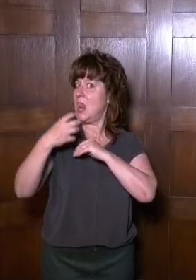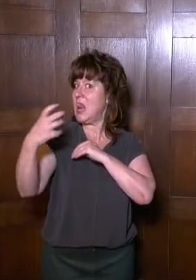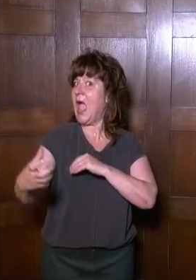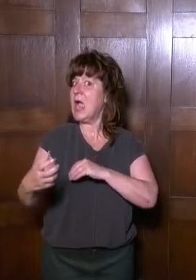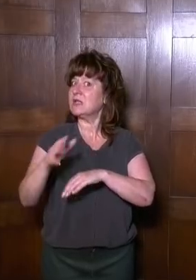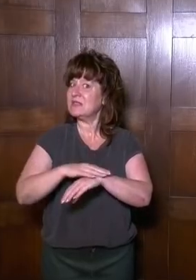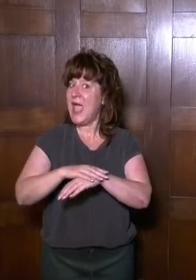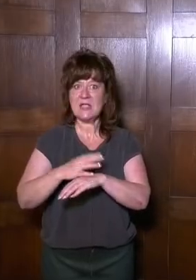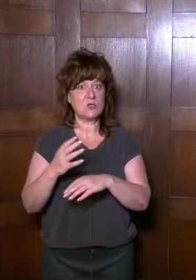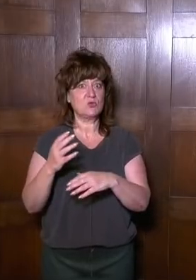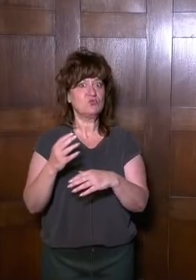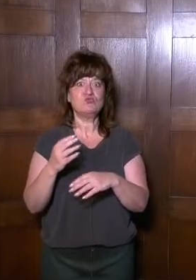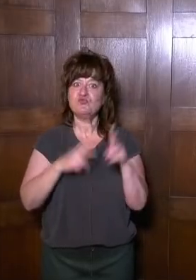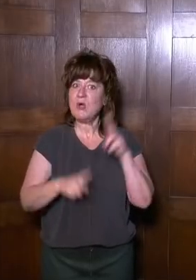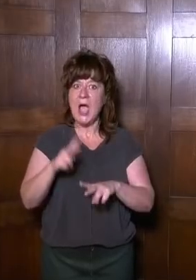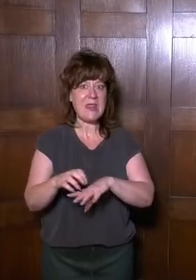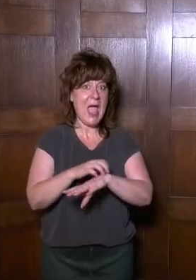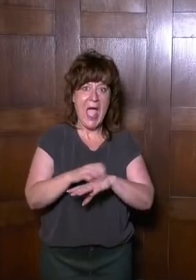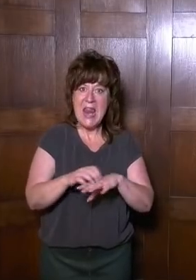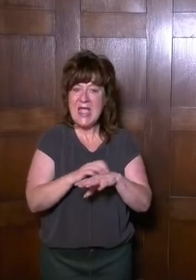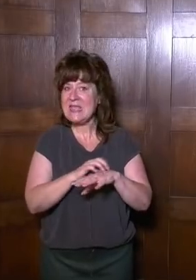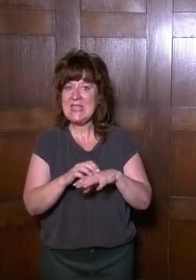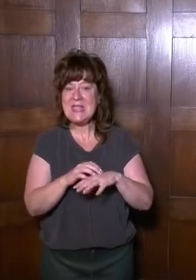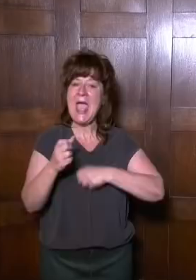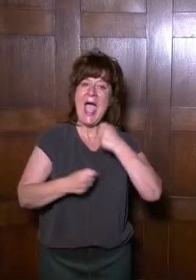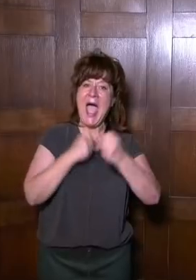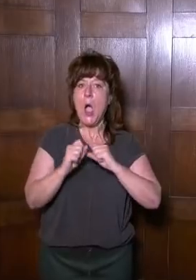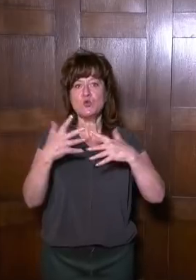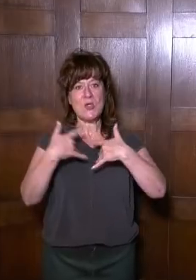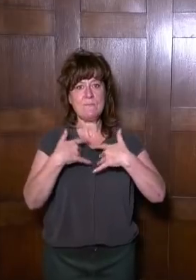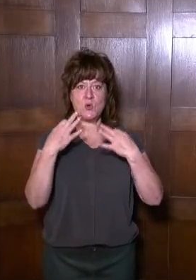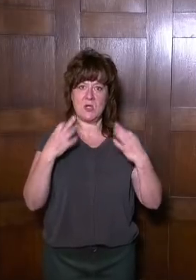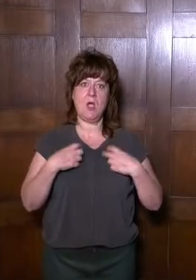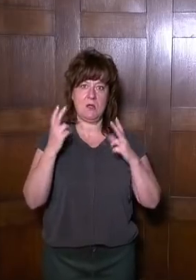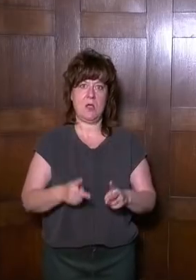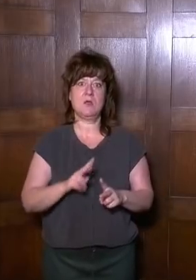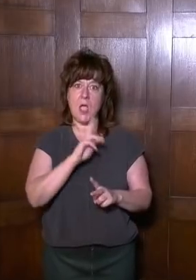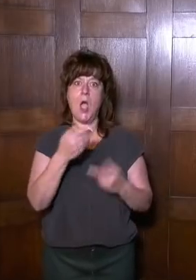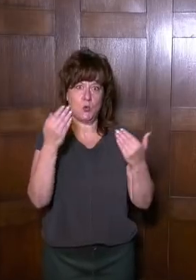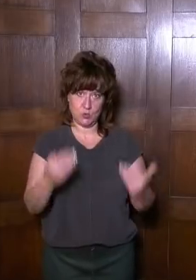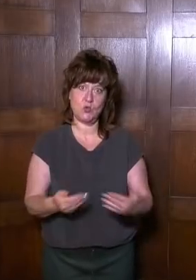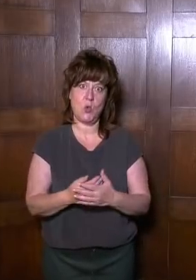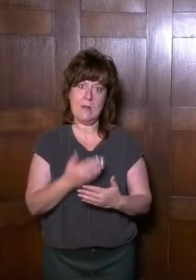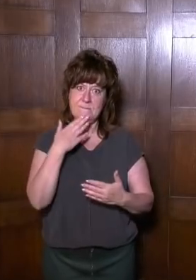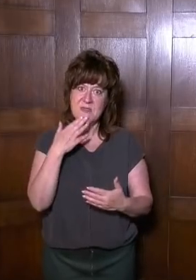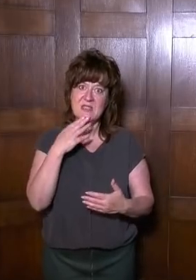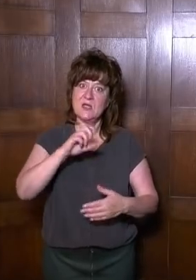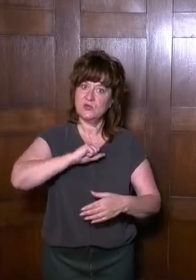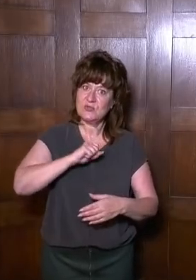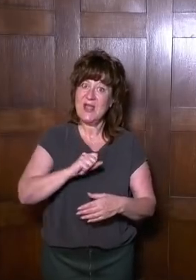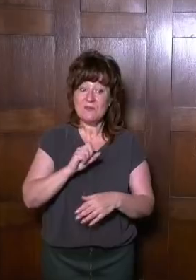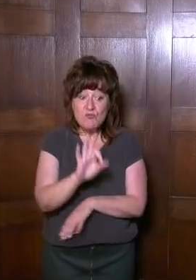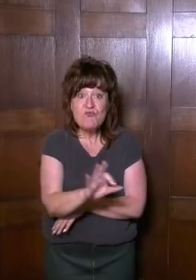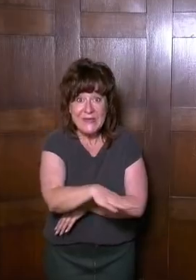Allergien, Autoimmunerkrankungen möglich. Deswegen auch das bitte hier möglichst zeitig, zumindest für die